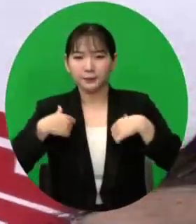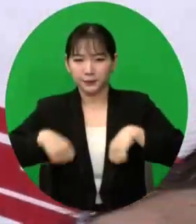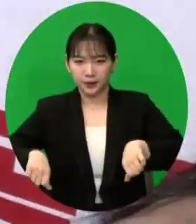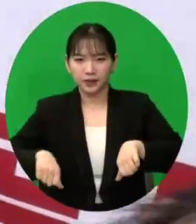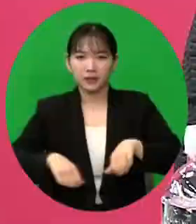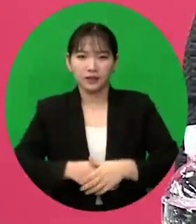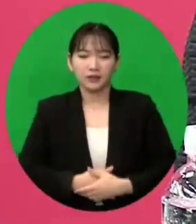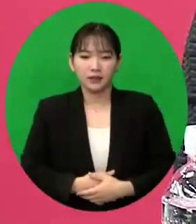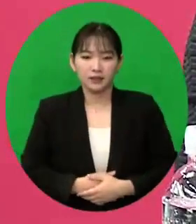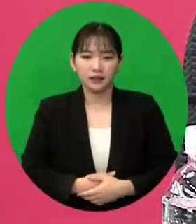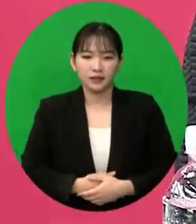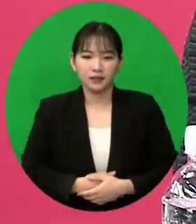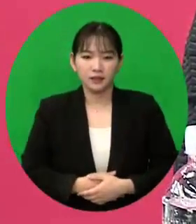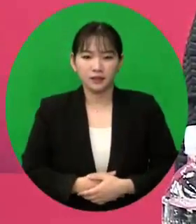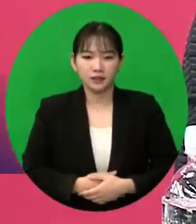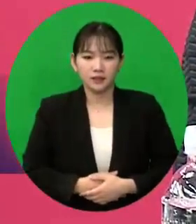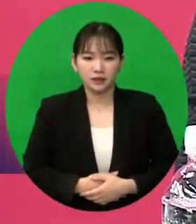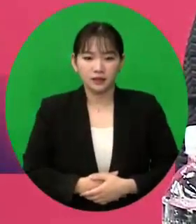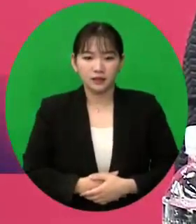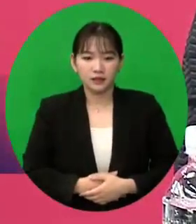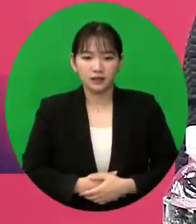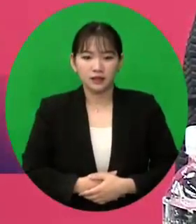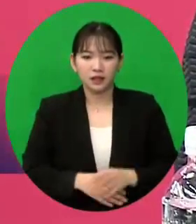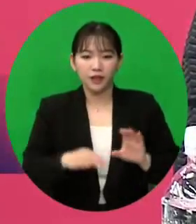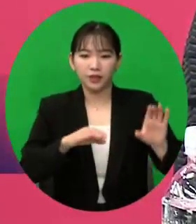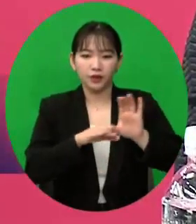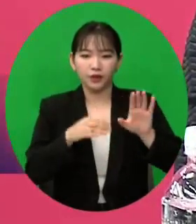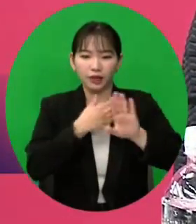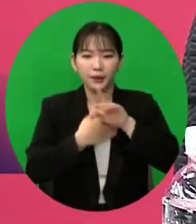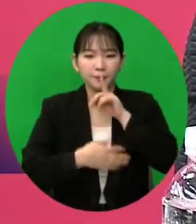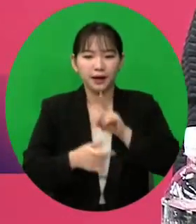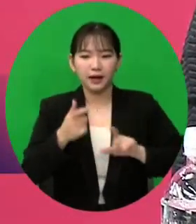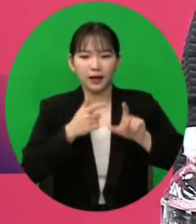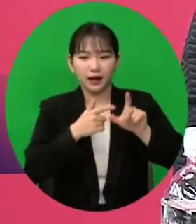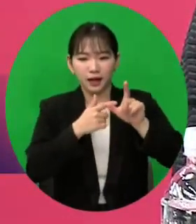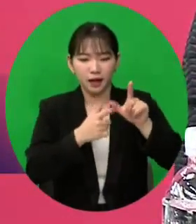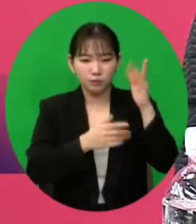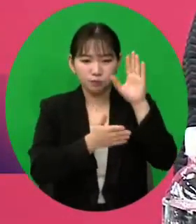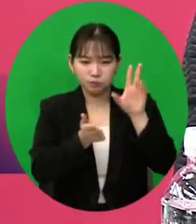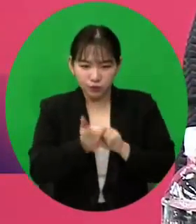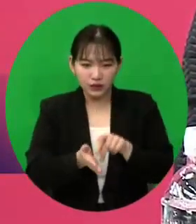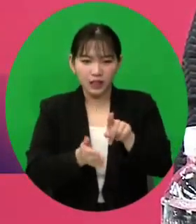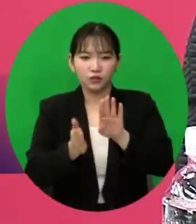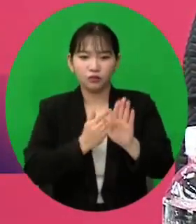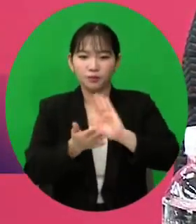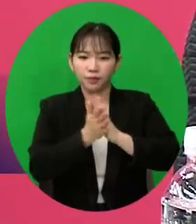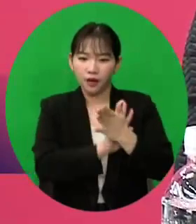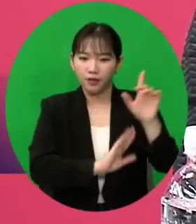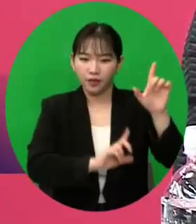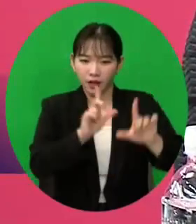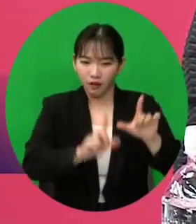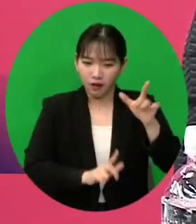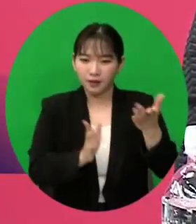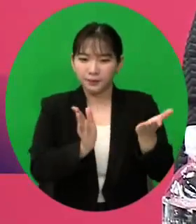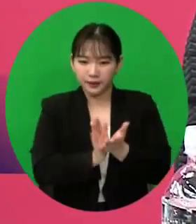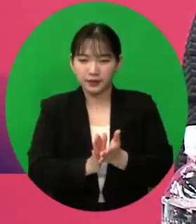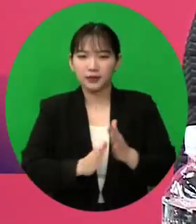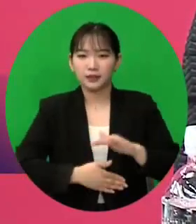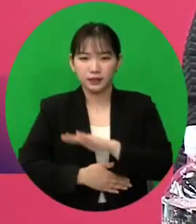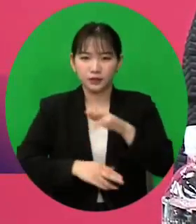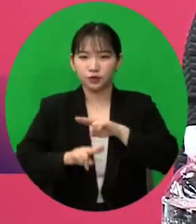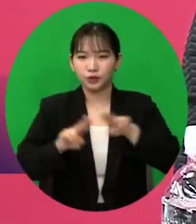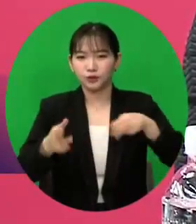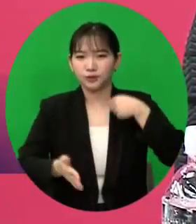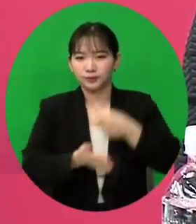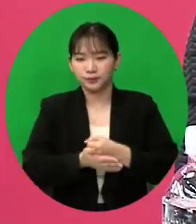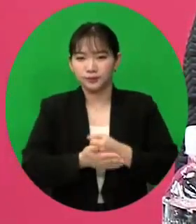보입니다. 추가로 다른 발언들이 문제돼서 그 이후에 변화된 사정들을 고려해서 저희들이